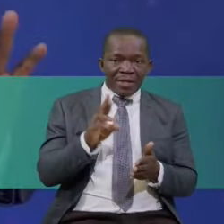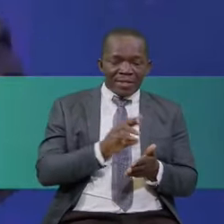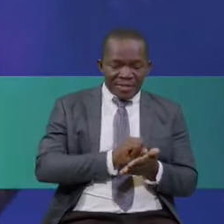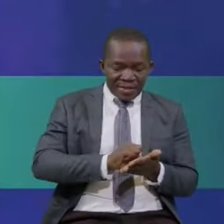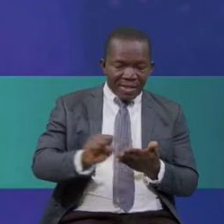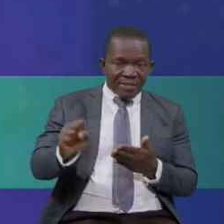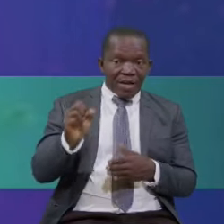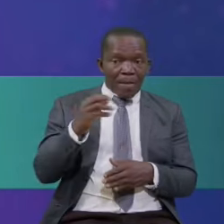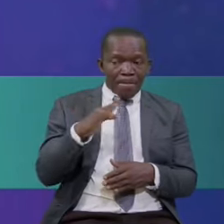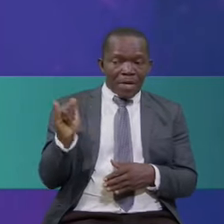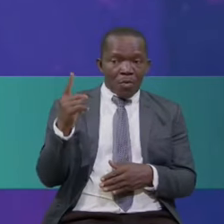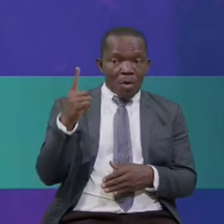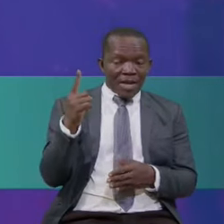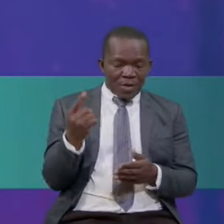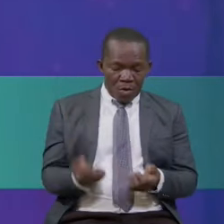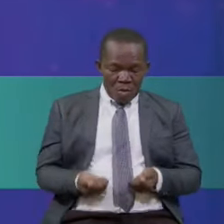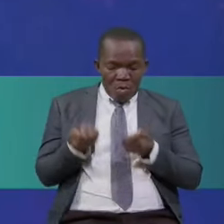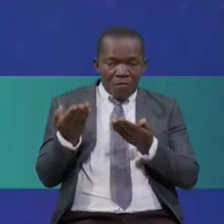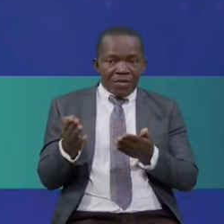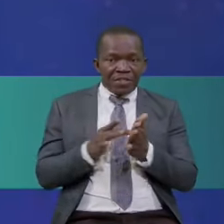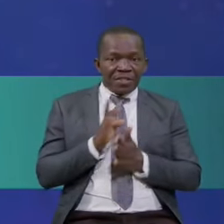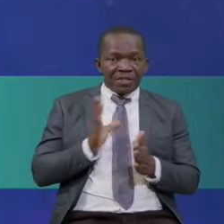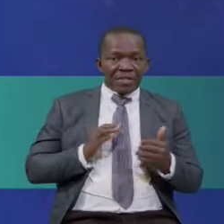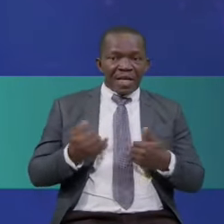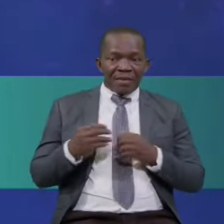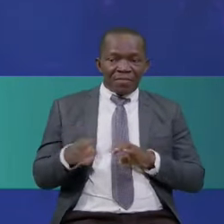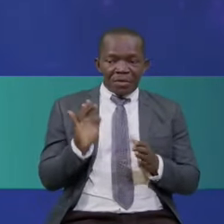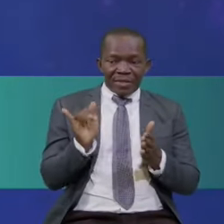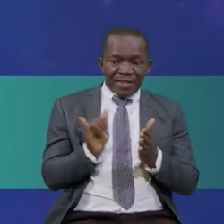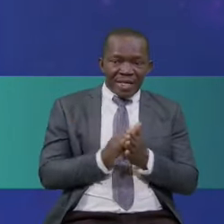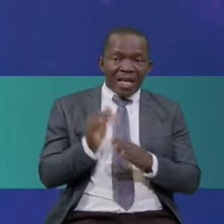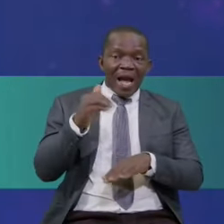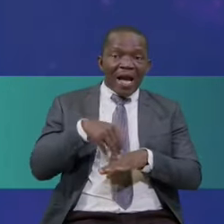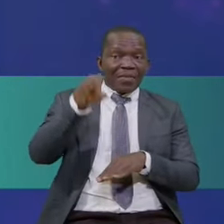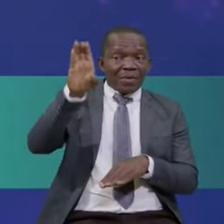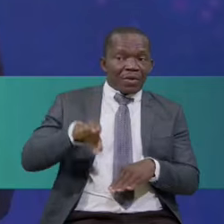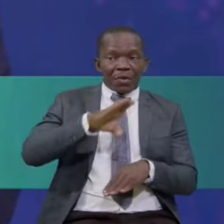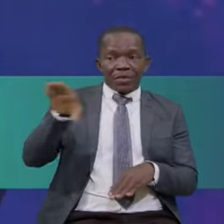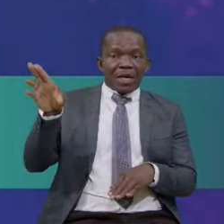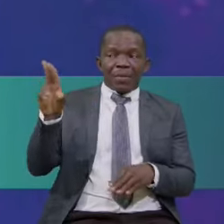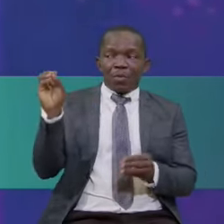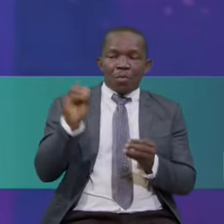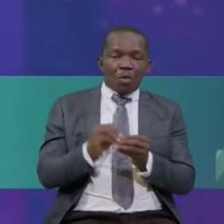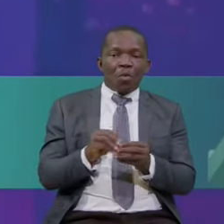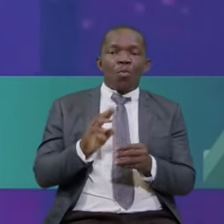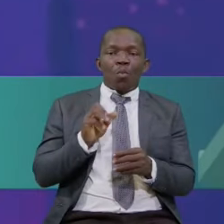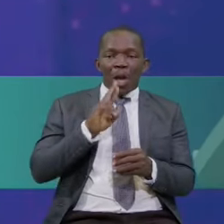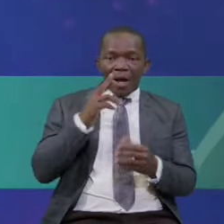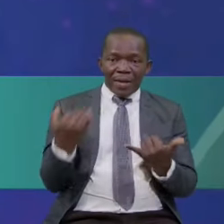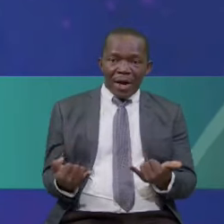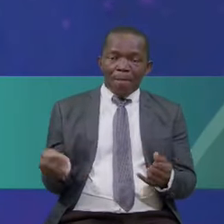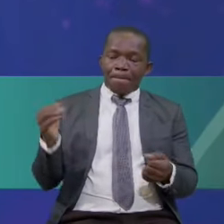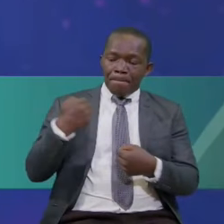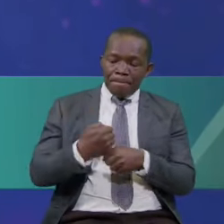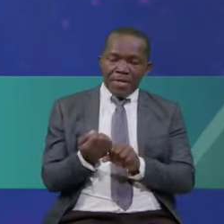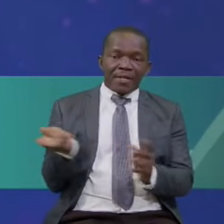croix et c'est c'est terminé maintenant nous sommes amener à la perfection pour cette sanctification verset